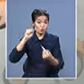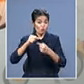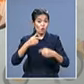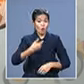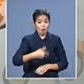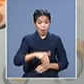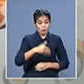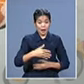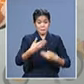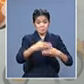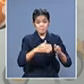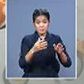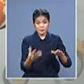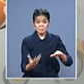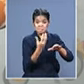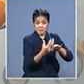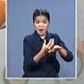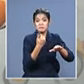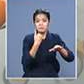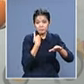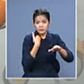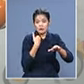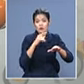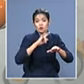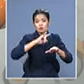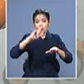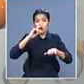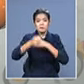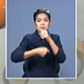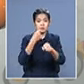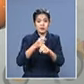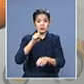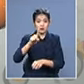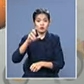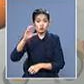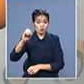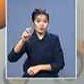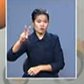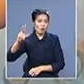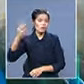ผู้โดยสารบนเครื่องบินนะครับ102ปีมาแล้วครับ